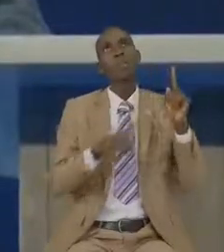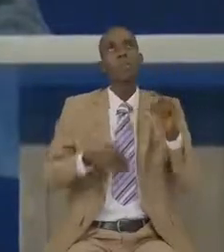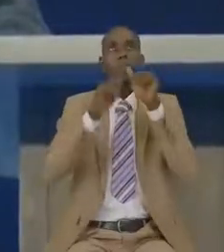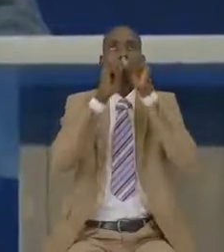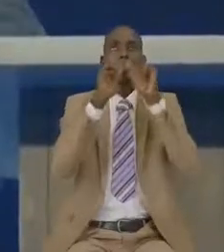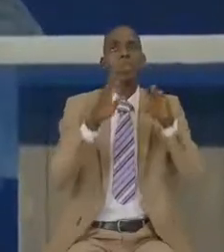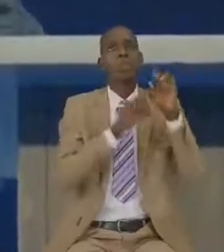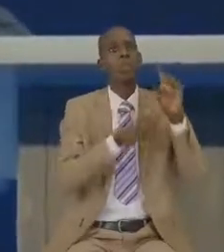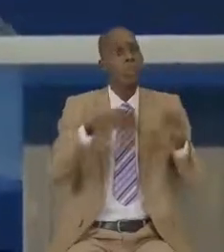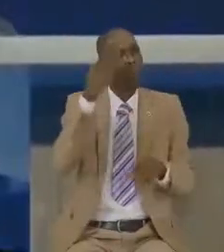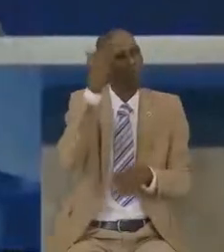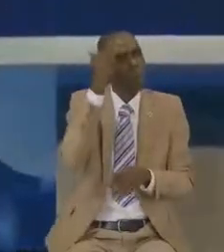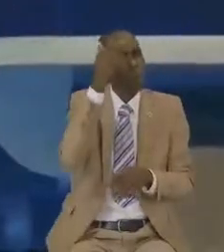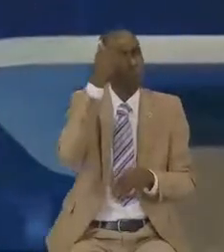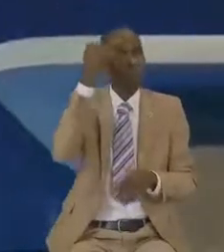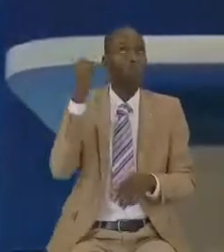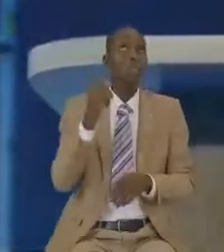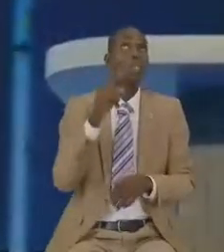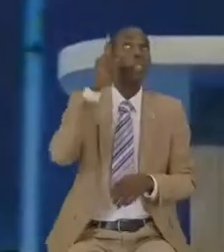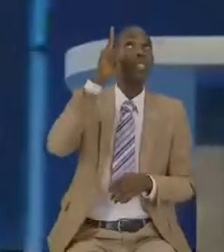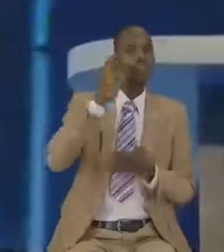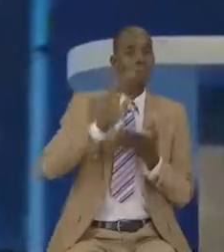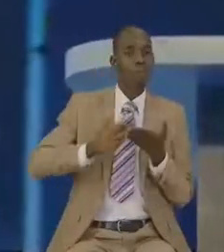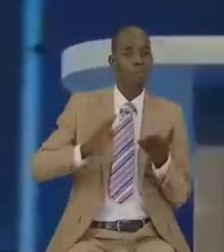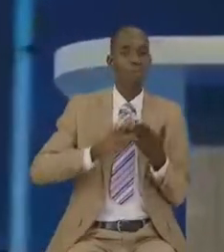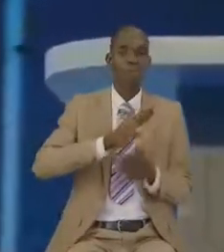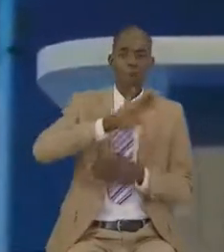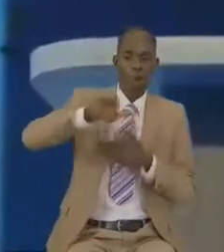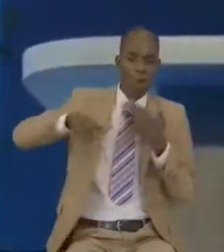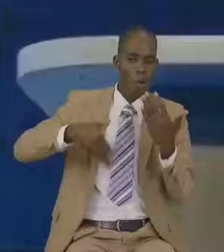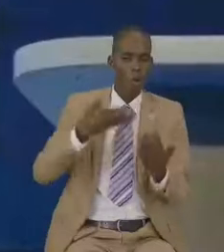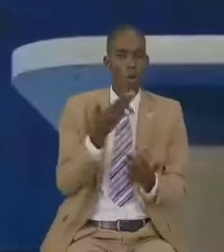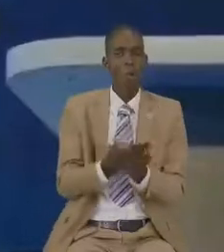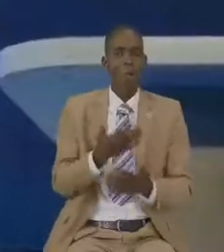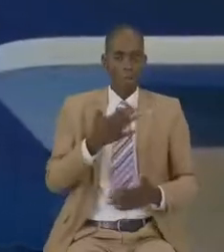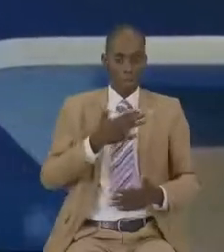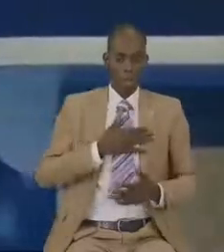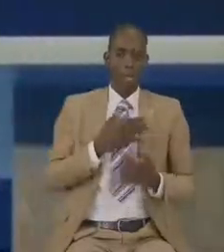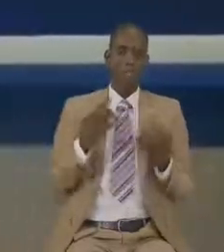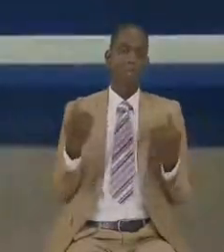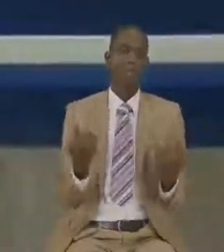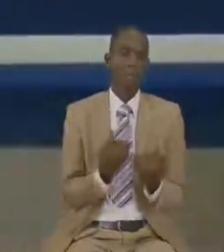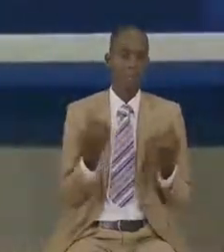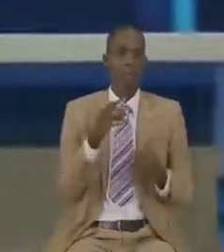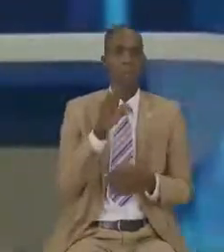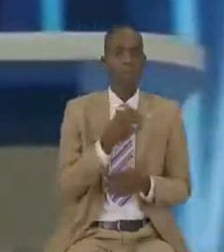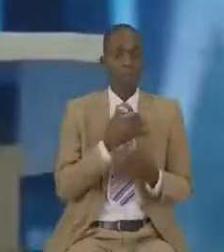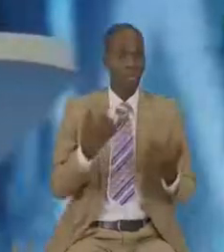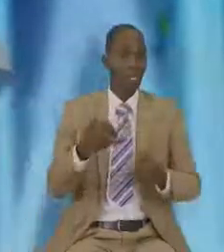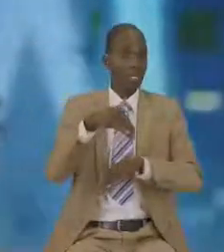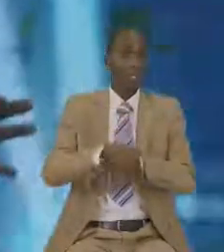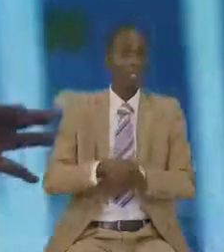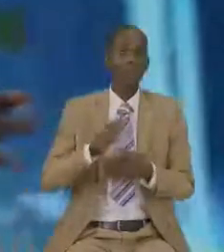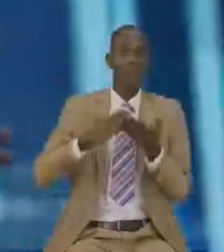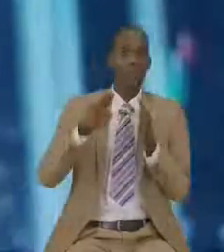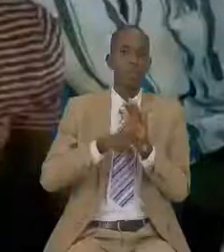Pourquoi? Parce que c'est lui qui pardonne toutes mes iniquités. Et à part de ce soir, le pardon